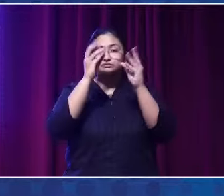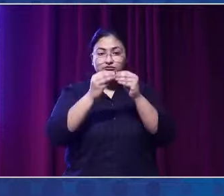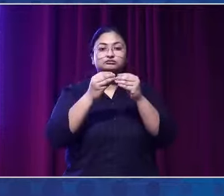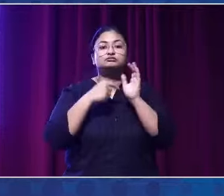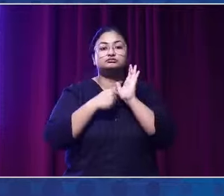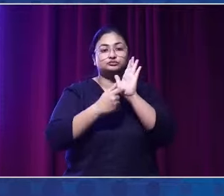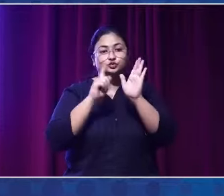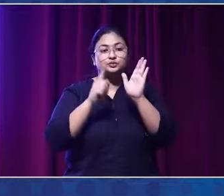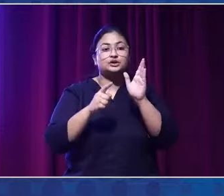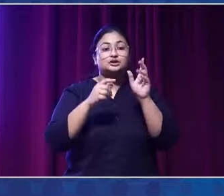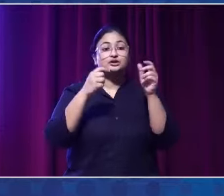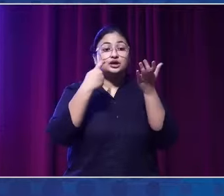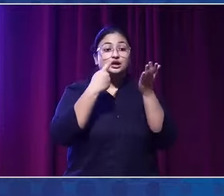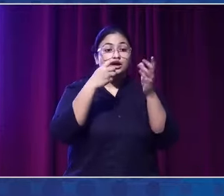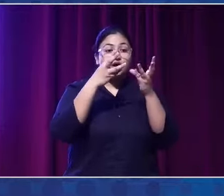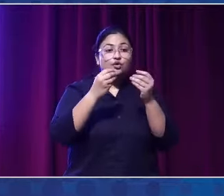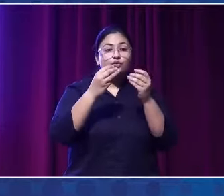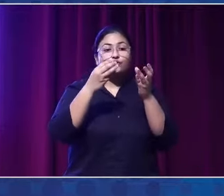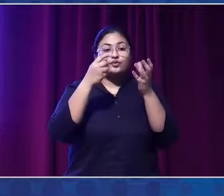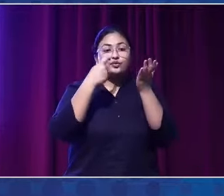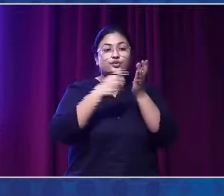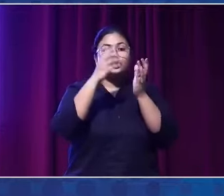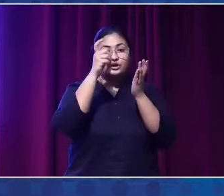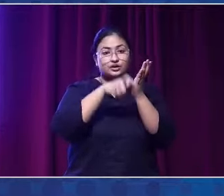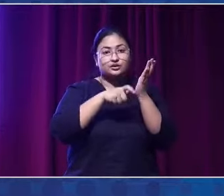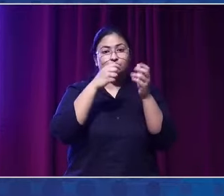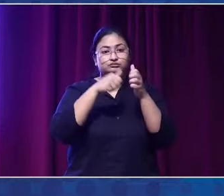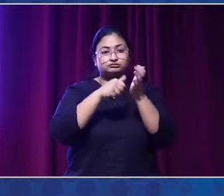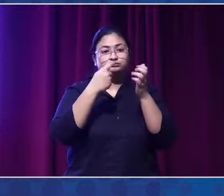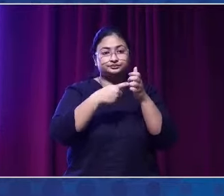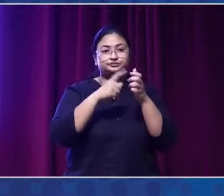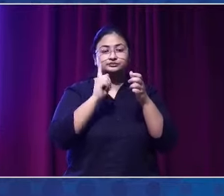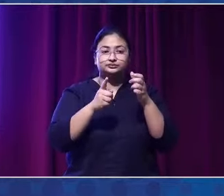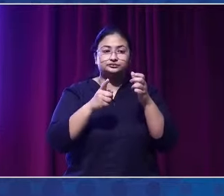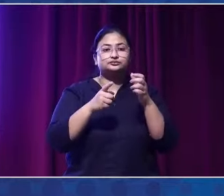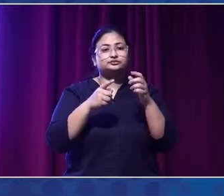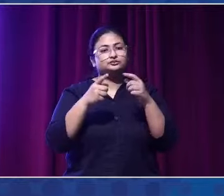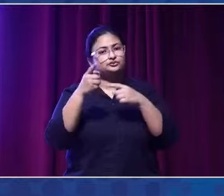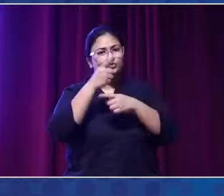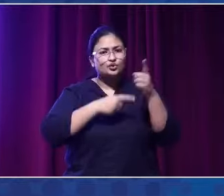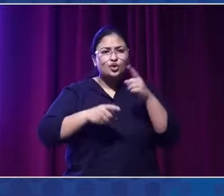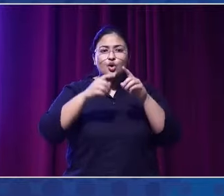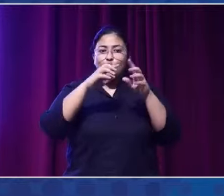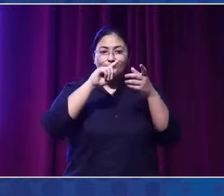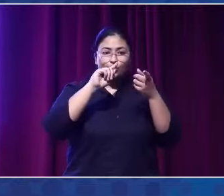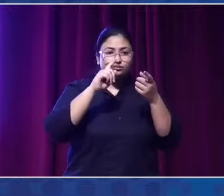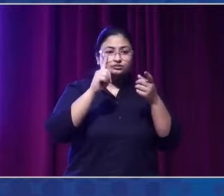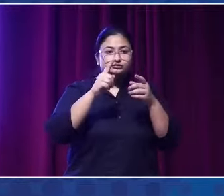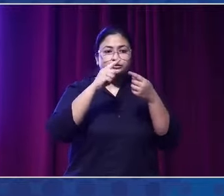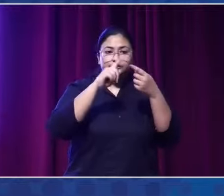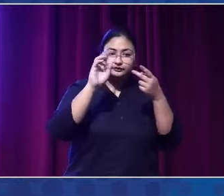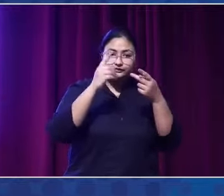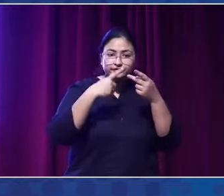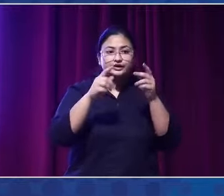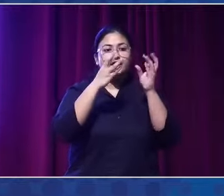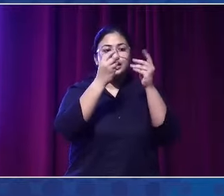दिया जाना चाहिए कि मशीन उससे पहले नेक्स्ट रूम में जाए, जरूर किया जाना चाहिए। एवरी राउंड का रिजल्ट वहां डिस्प्ले करना चाहिए